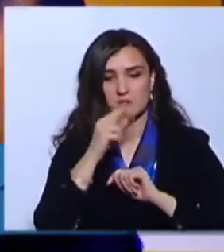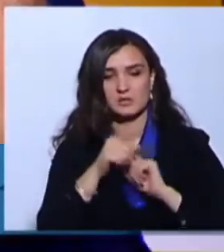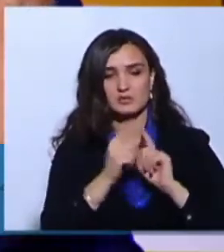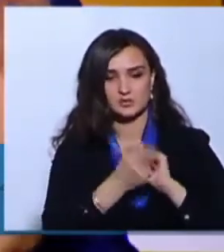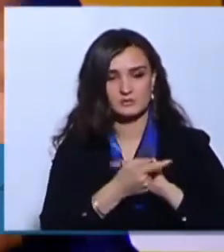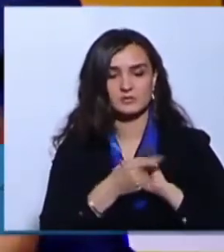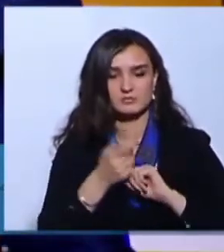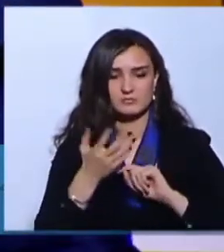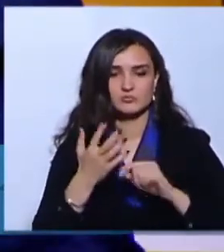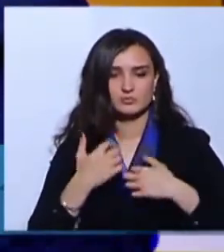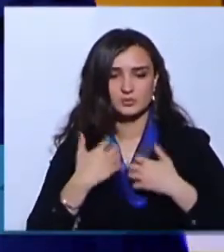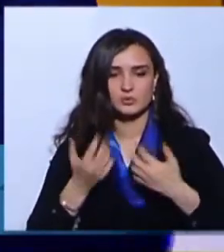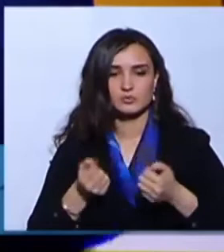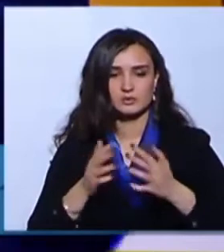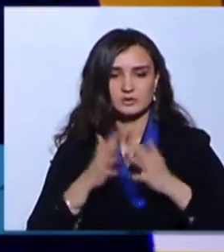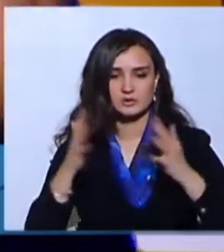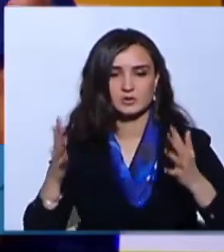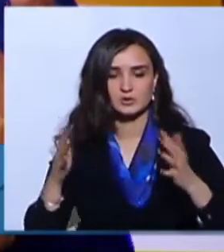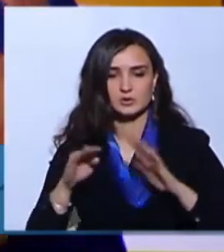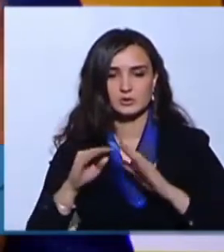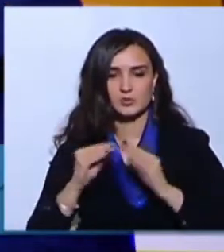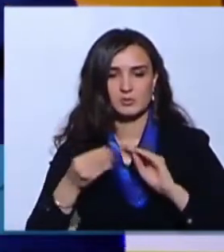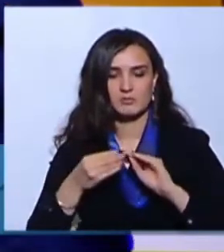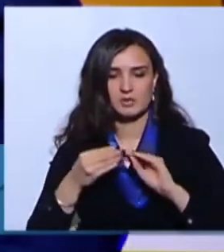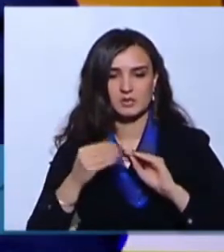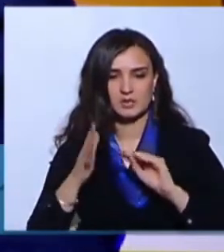გააკეთებს, ნუ მაშინ ჯანმრთელობის დიდი უდიდესი პრობლემა